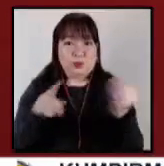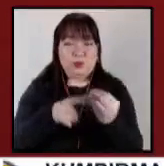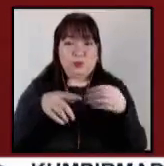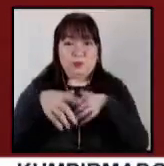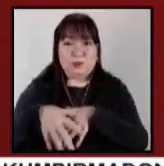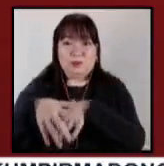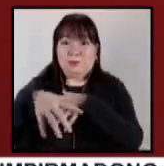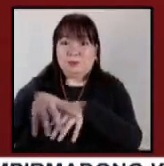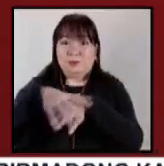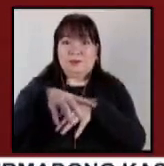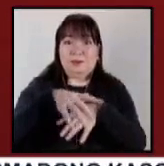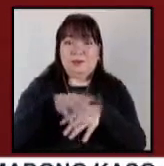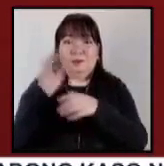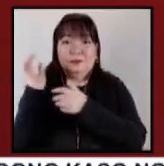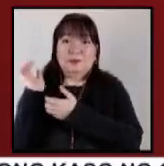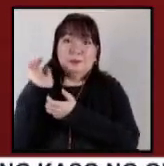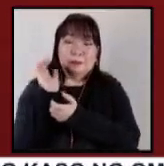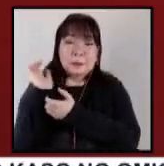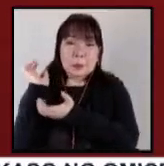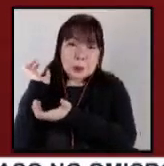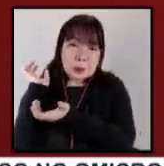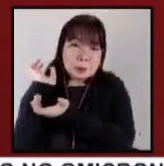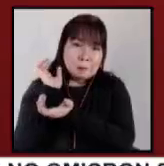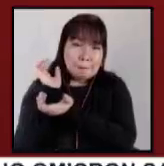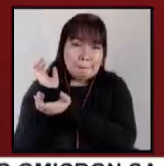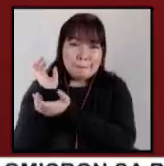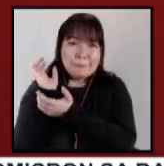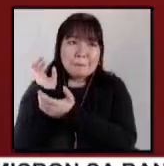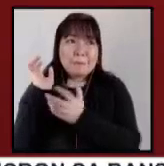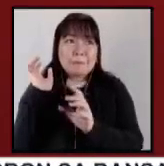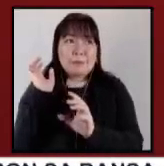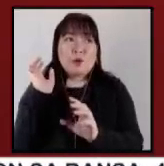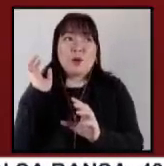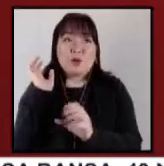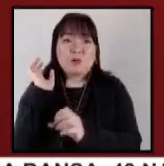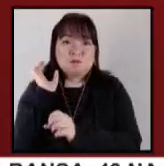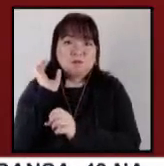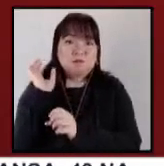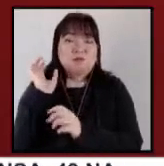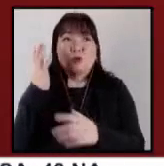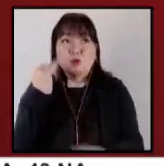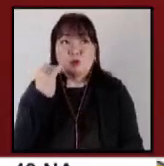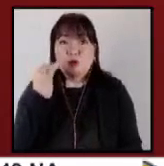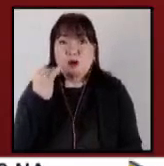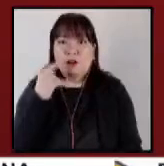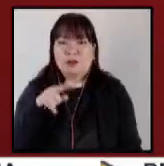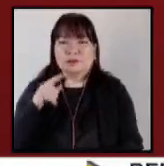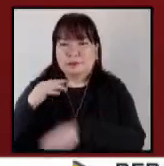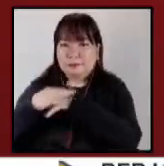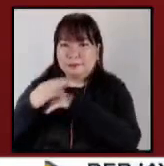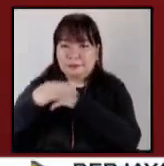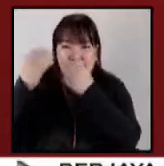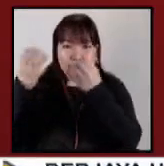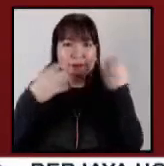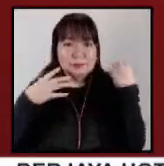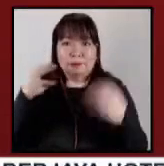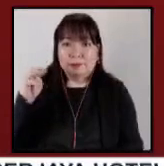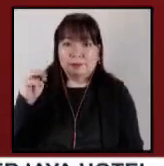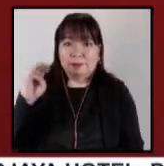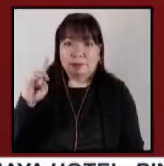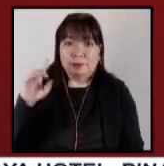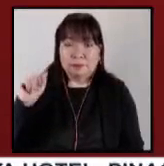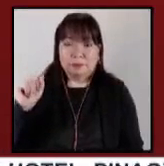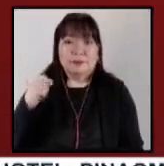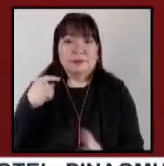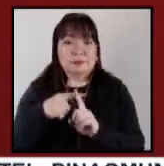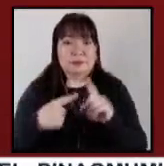ng Itim na Nazareno sa Maynila. Ito po ay batay sa abiso ng MMDA at TNT Manila Police District